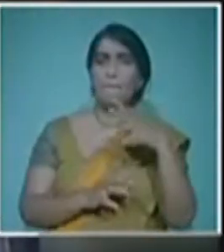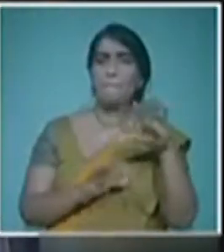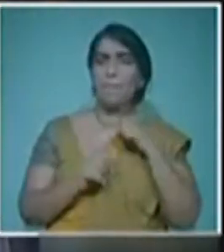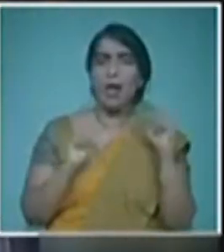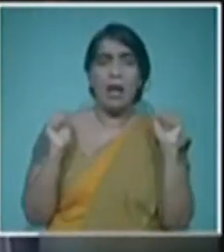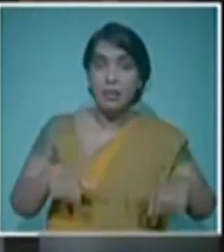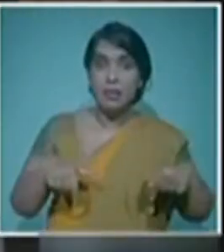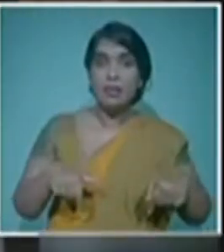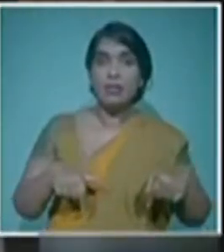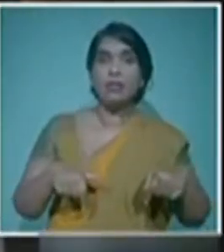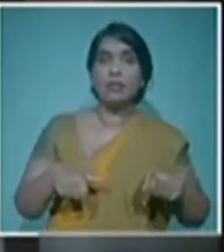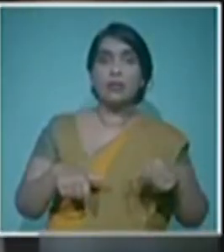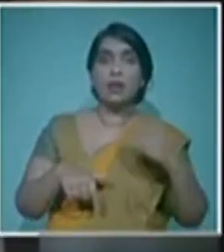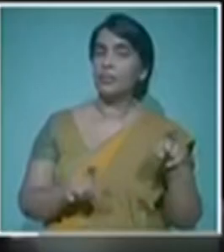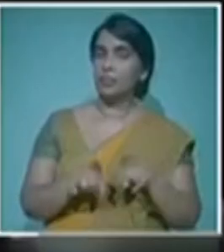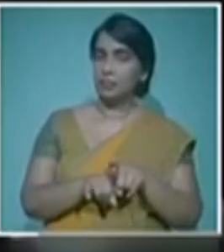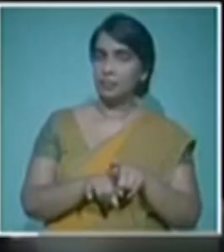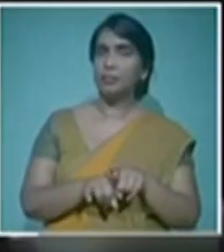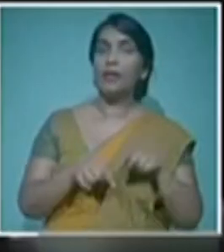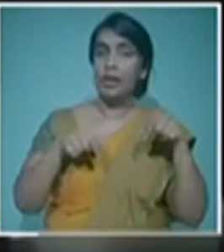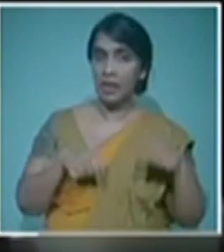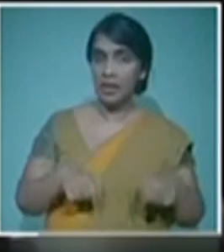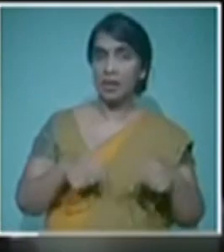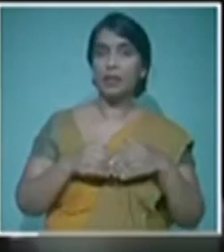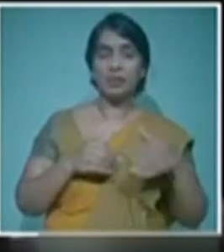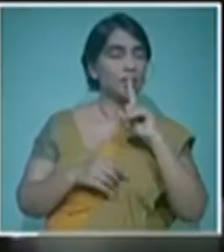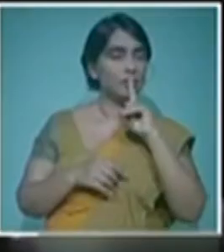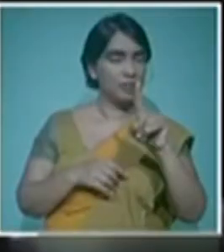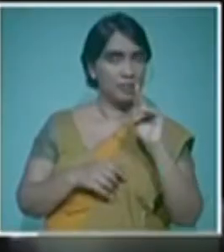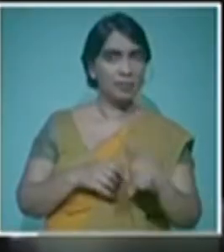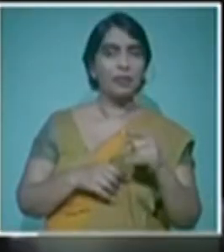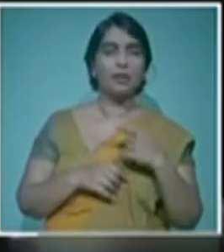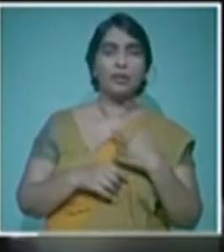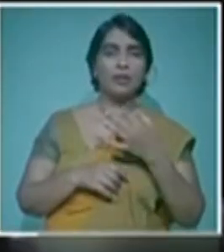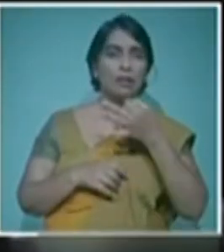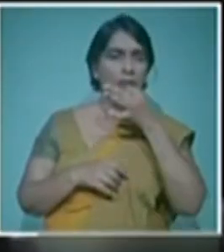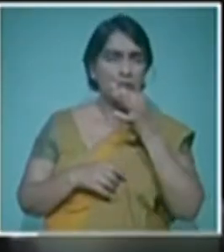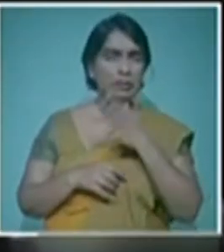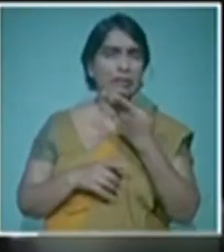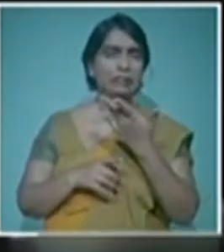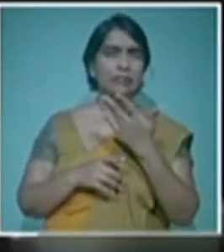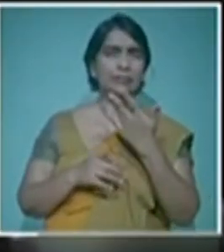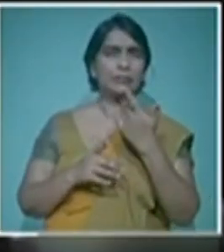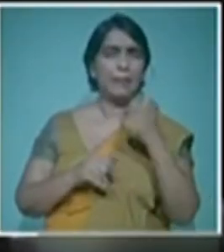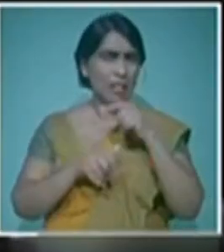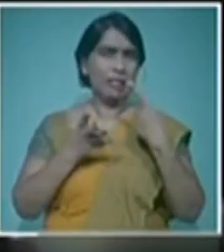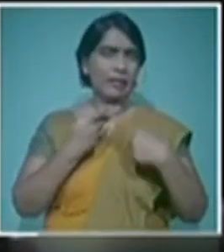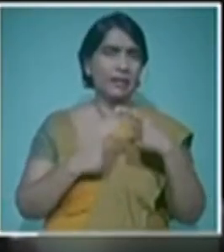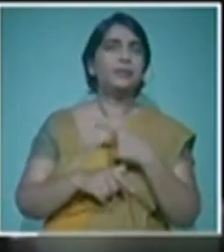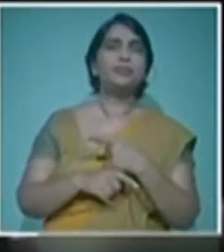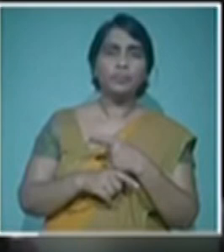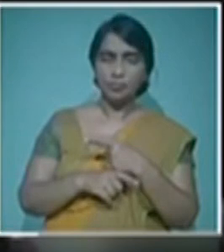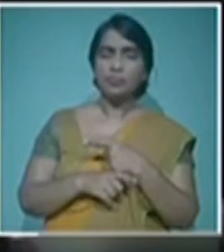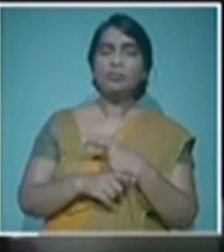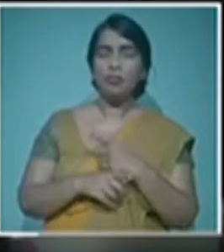අයිස් ගහනවා, කෙල්ලත් ගහනවා මෙතුමා. අද දින අපි ඉදිරිපත් කරලා තියෙනවා විෂ වර්ග, අබින් සහ අන්තරාදායක ඖෂධ වර්ග